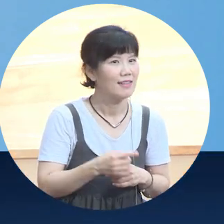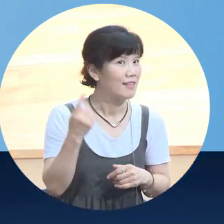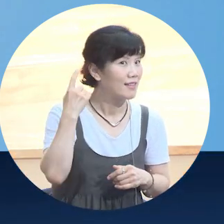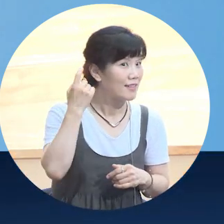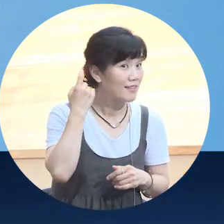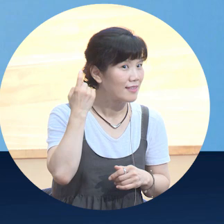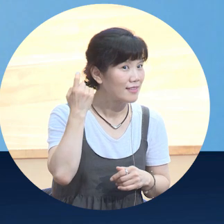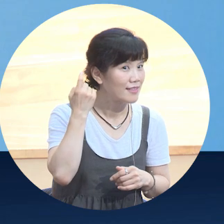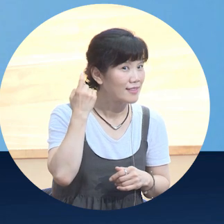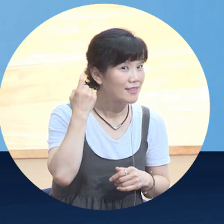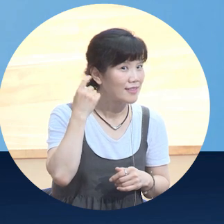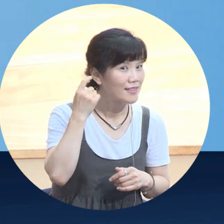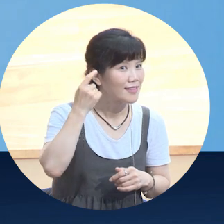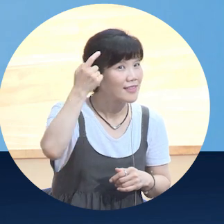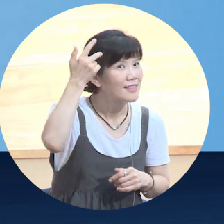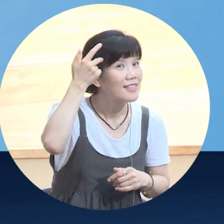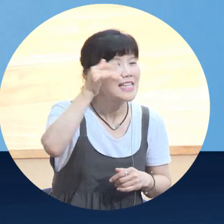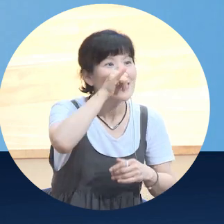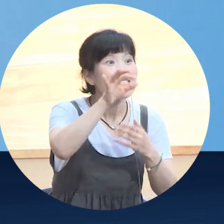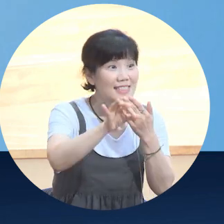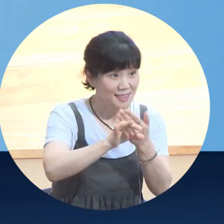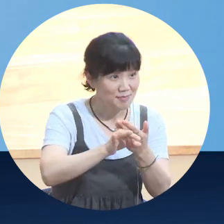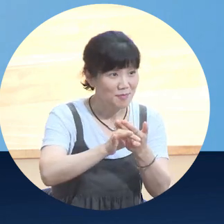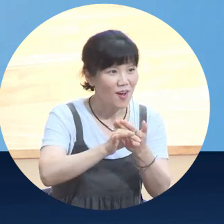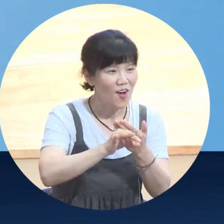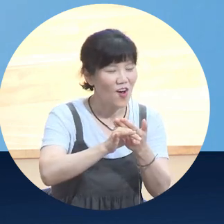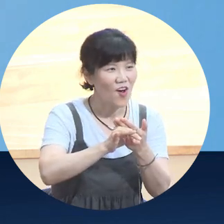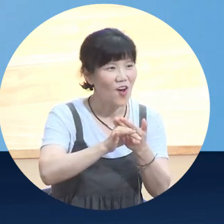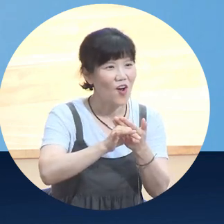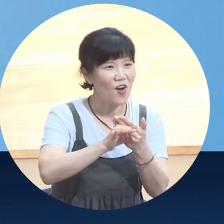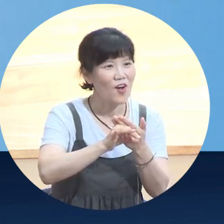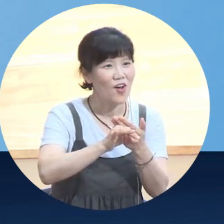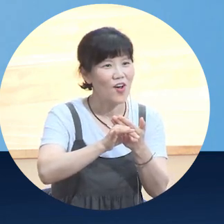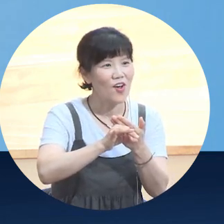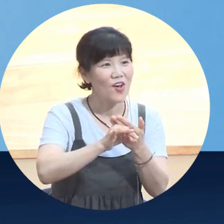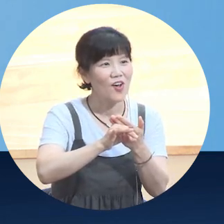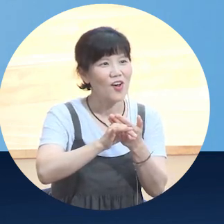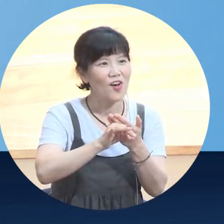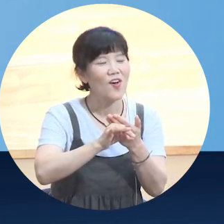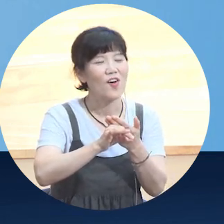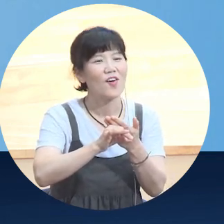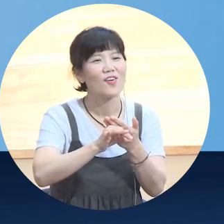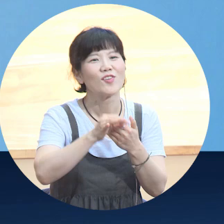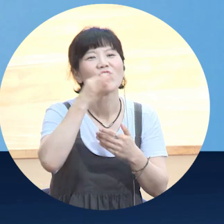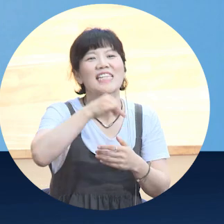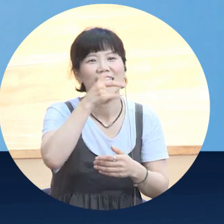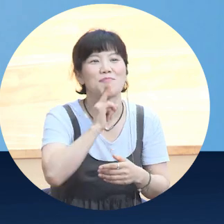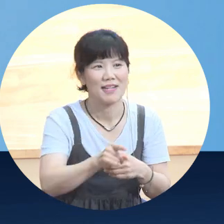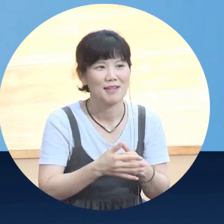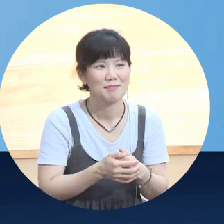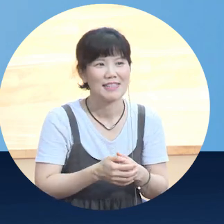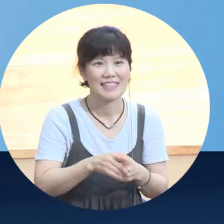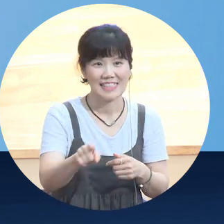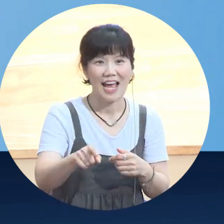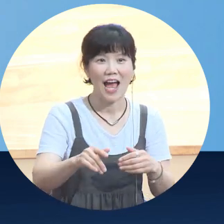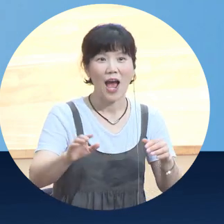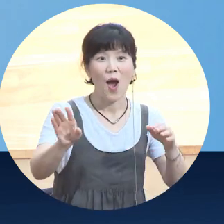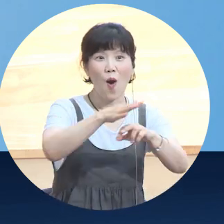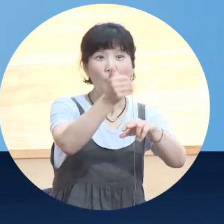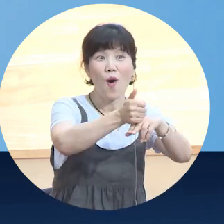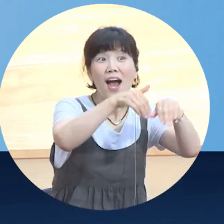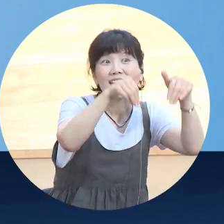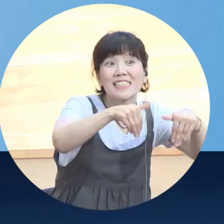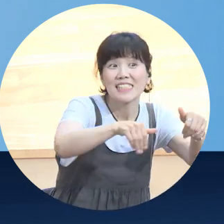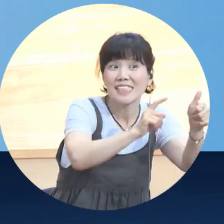교 기네요 드럼 푸 머리라도 그게요 기네요 오늘 왕의 신하가 어떤 경로로 예수님에 대한 얘기를 들었는지